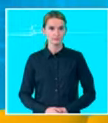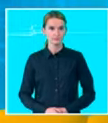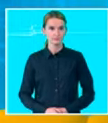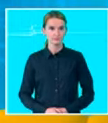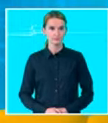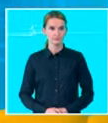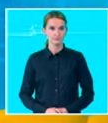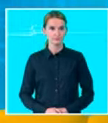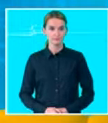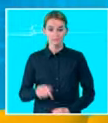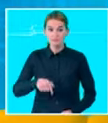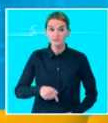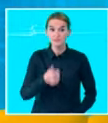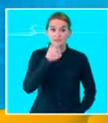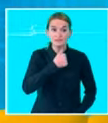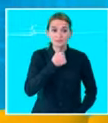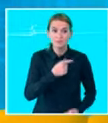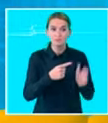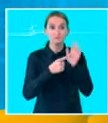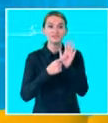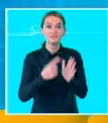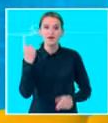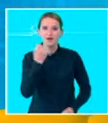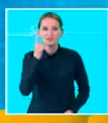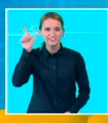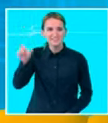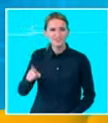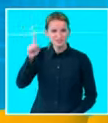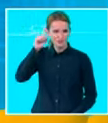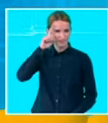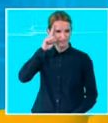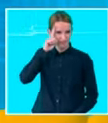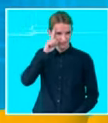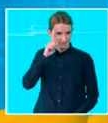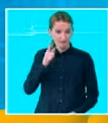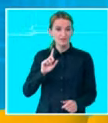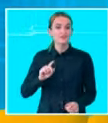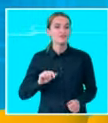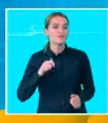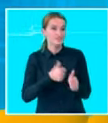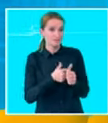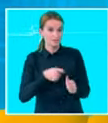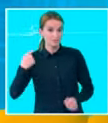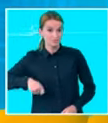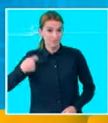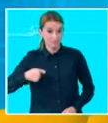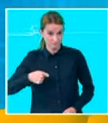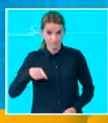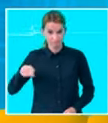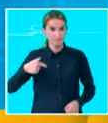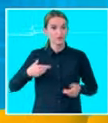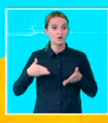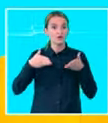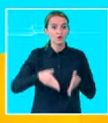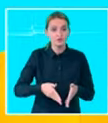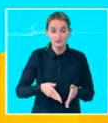Тази събота ви представяме още една от дамите, които са кандидати за вице-президент. Мой гост сега е Мария Касимова Муасе, която бе номинирана заедно